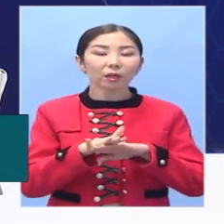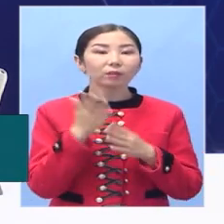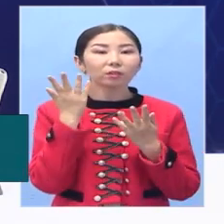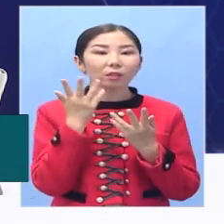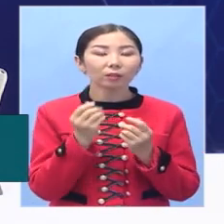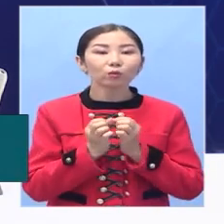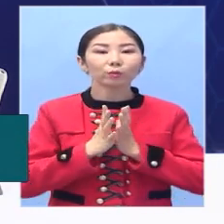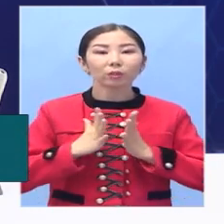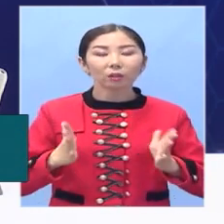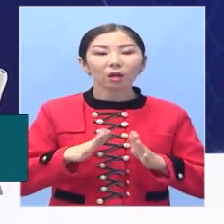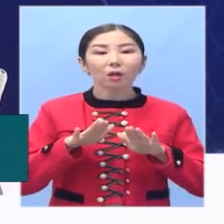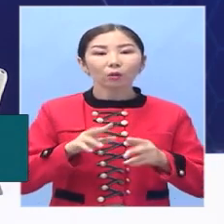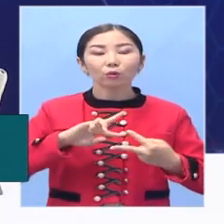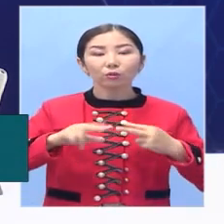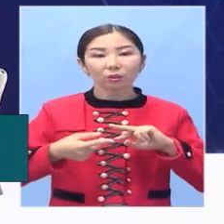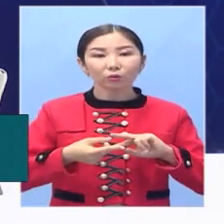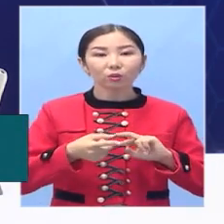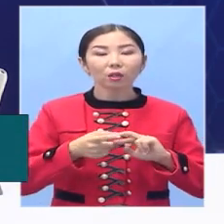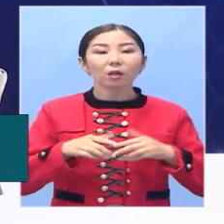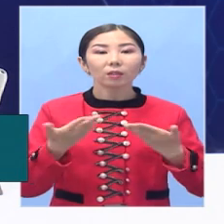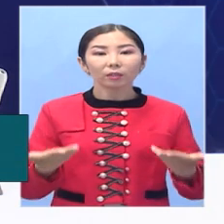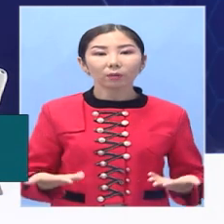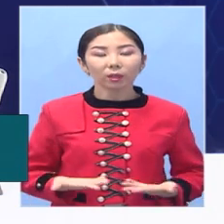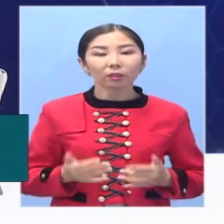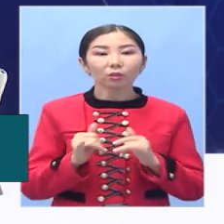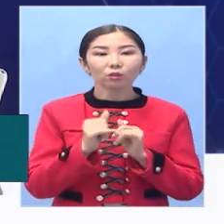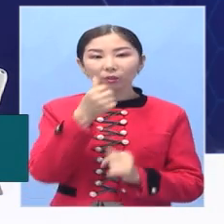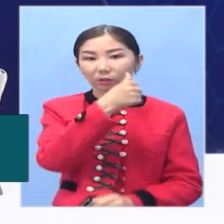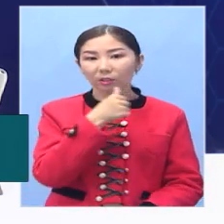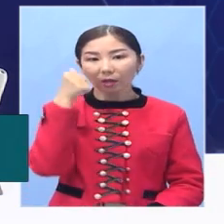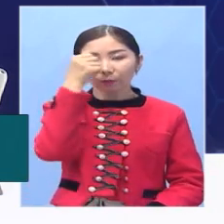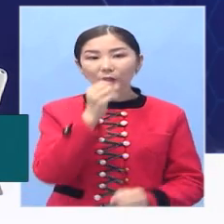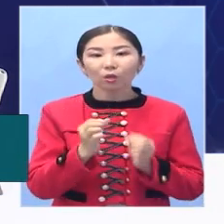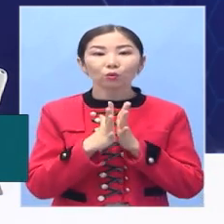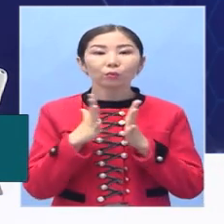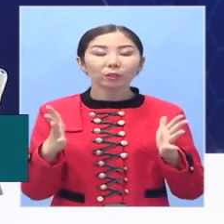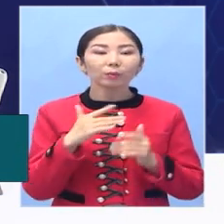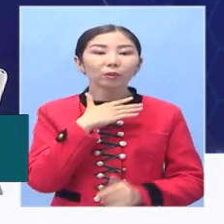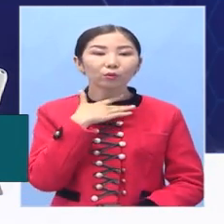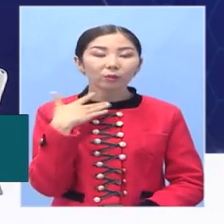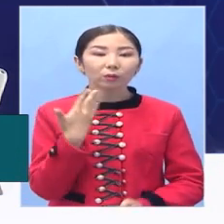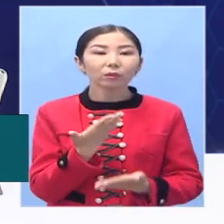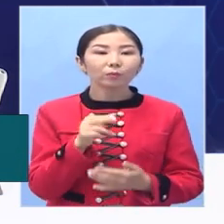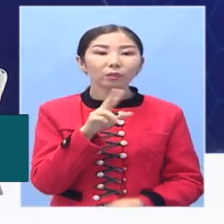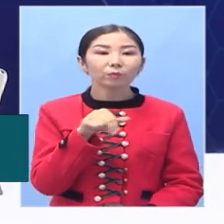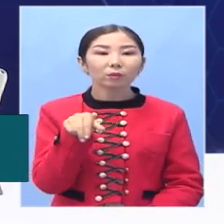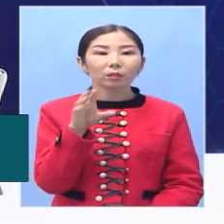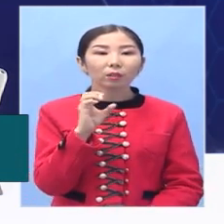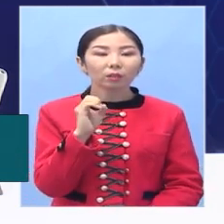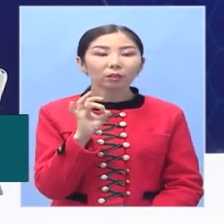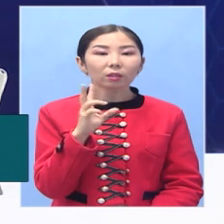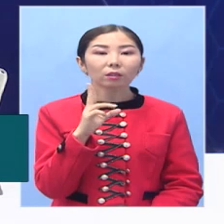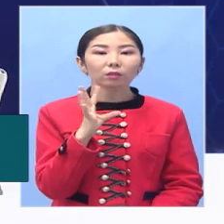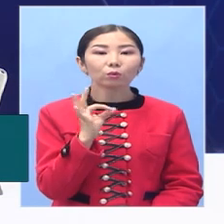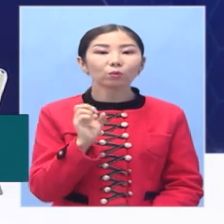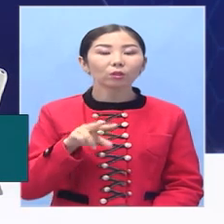көбейіп, қоныстанушылардың қатары жыл сайын артып отыр. Енді байқаймыз, сол шағын аудандарда, жаңа Деркөл бағытындағы үміт дейміз,